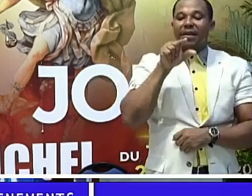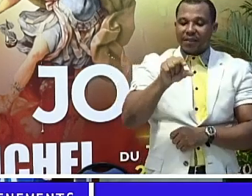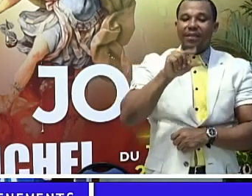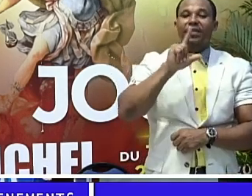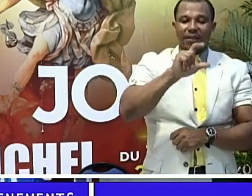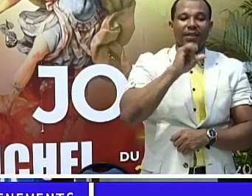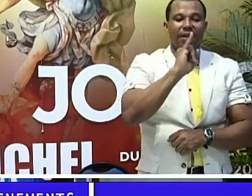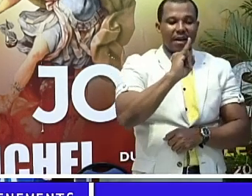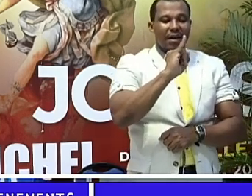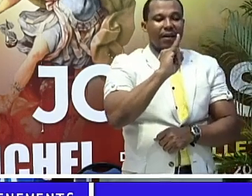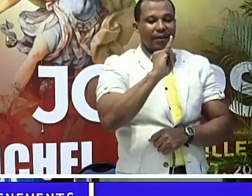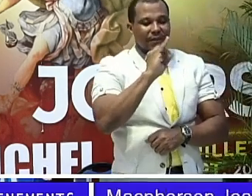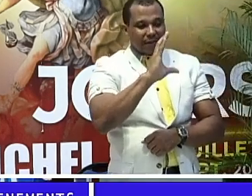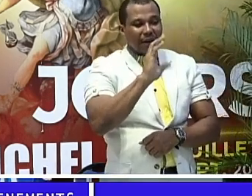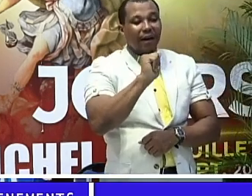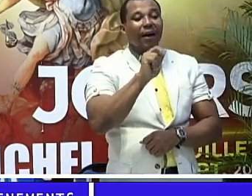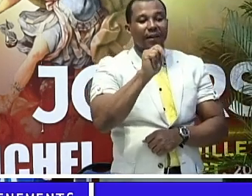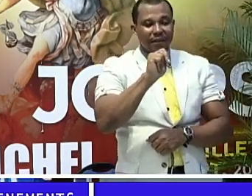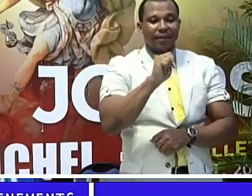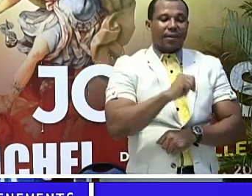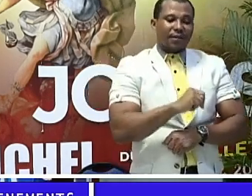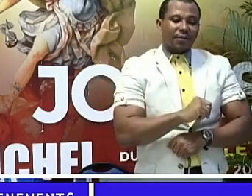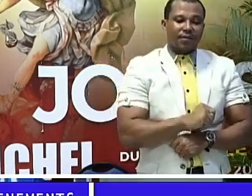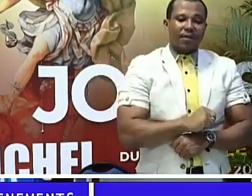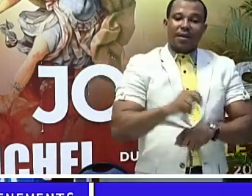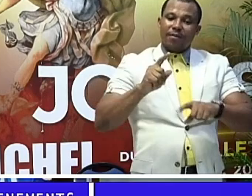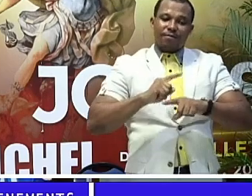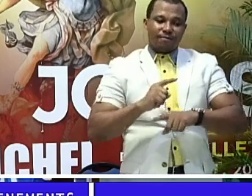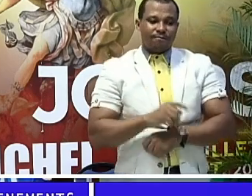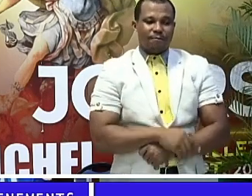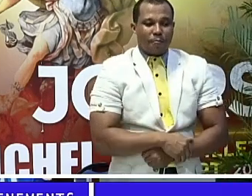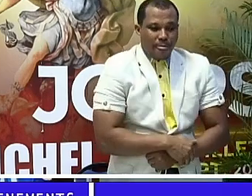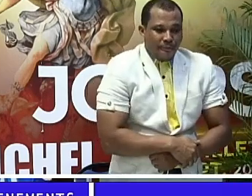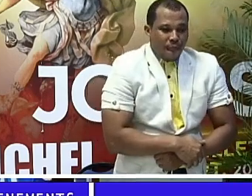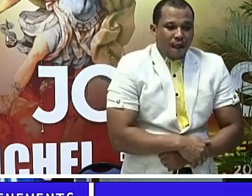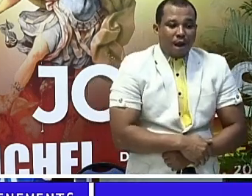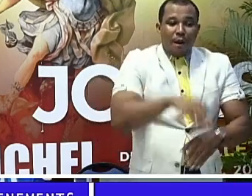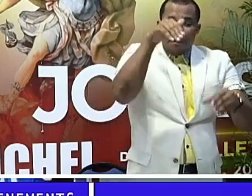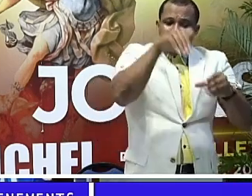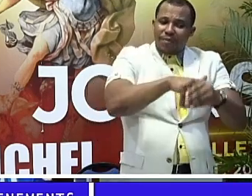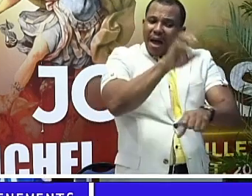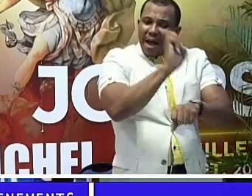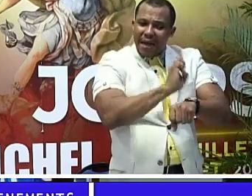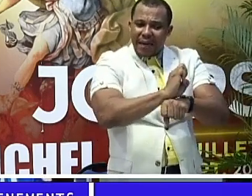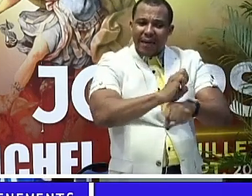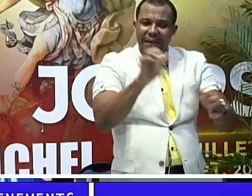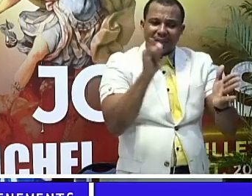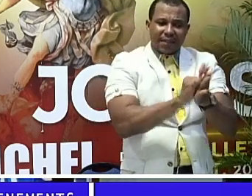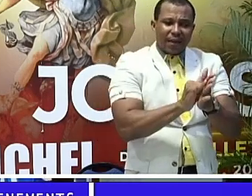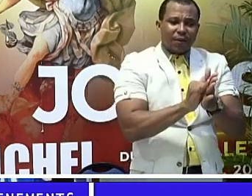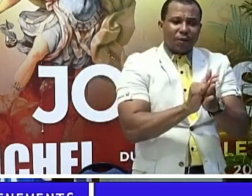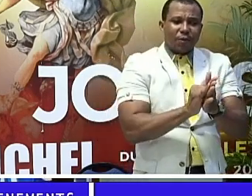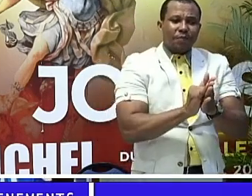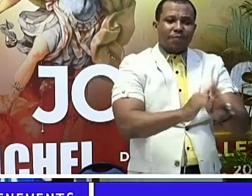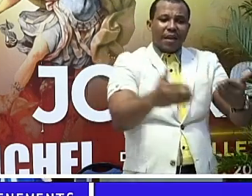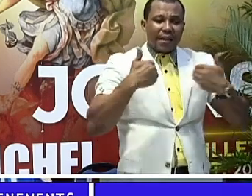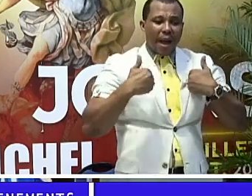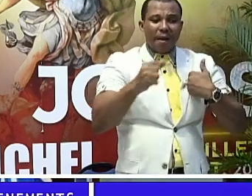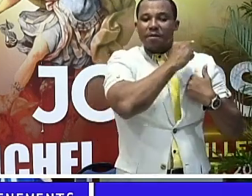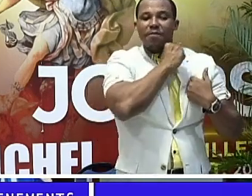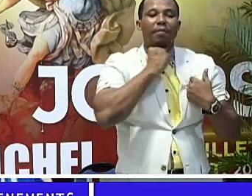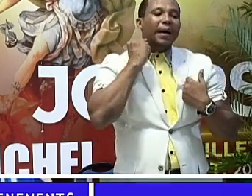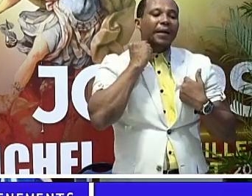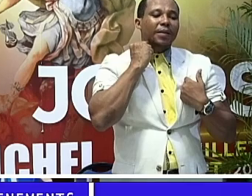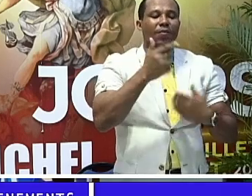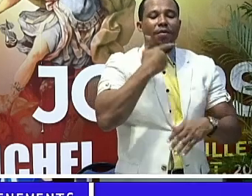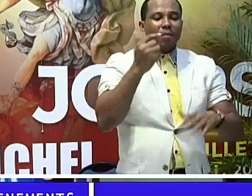plusieurs paroisses dans différentes zones, c'est comme ça. Dans paroisse ça yo, dans l'église anglicane gien des prêtres.